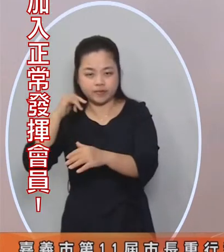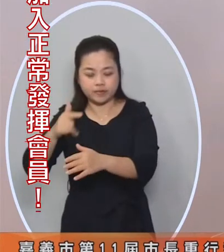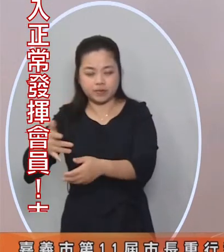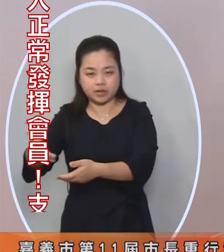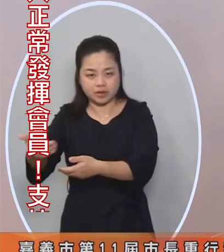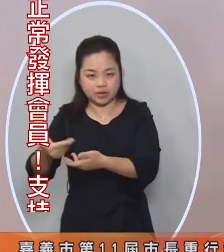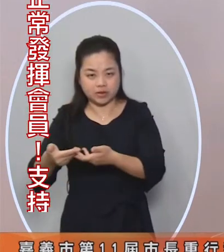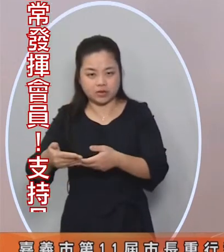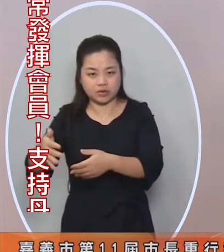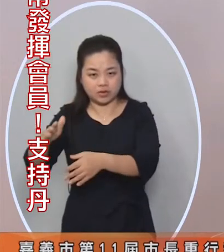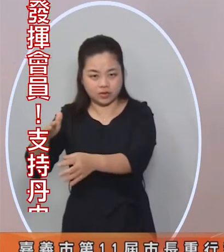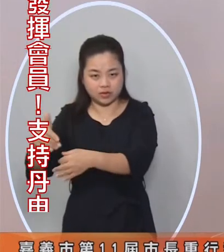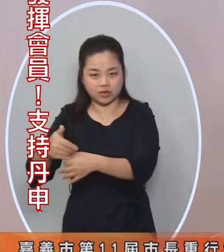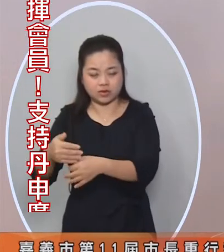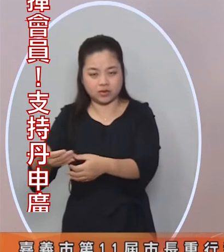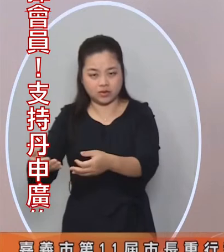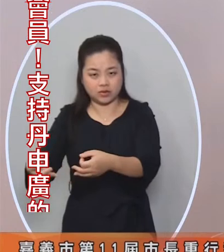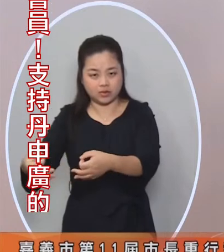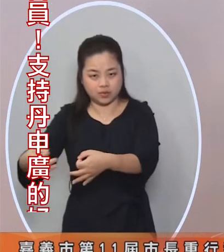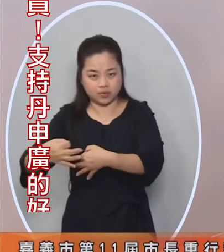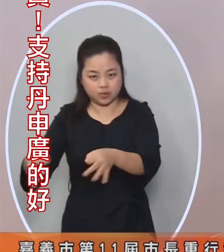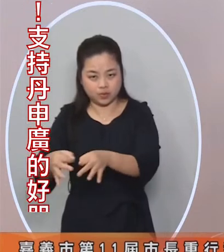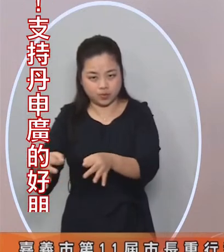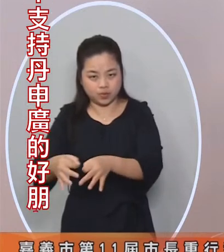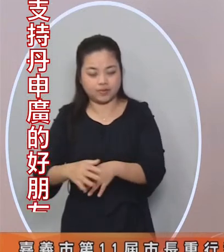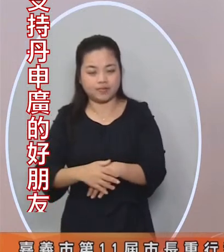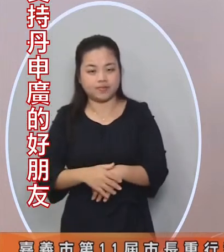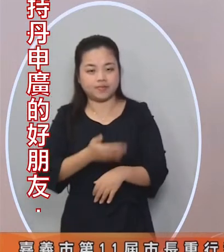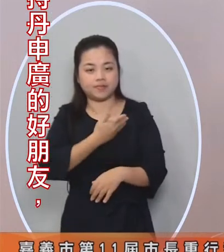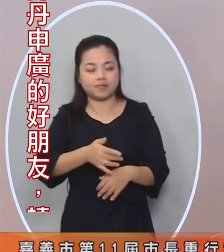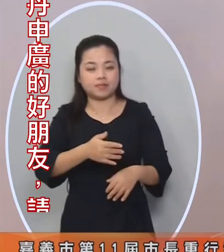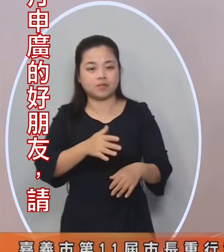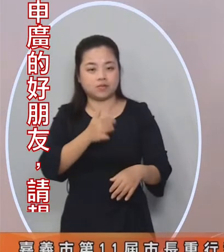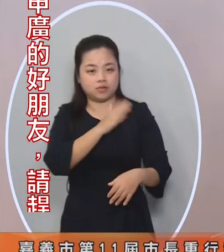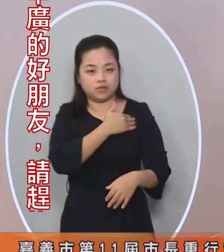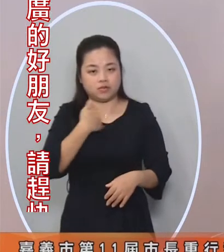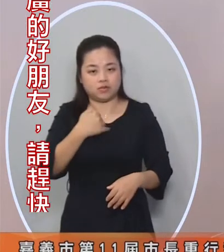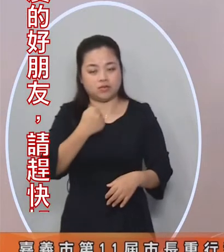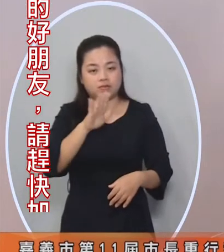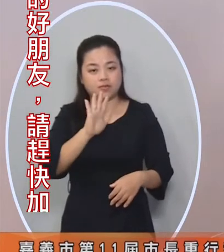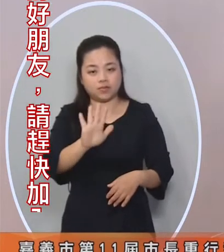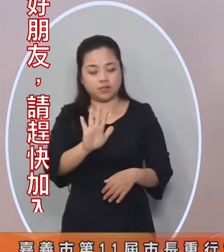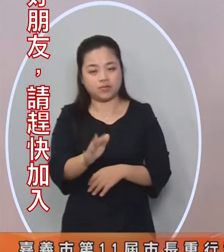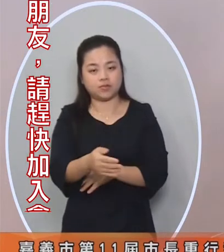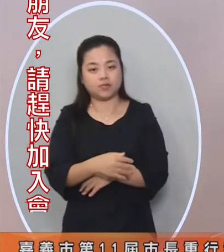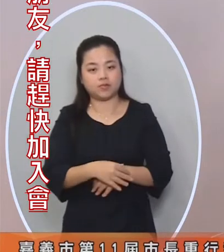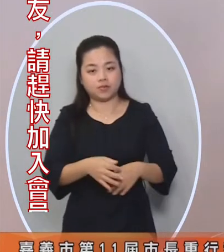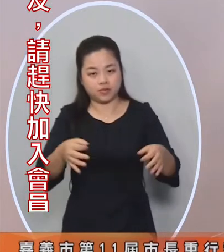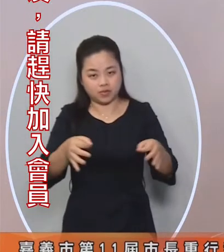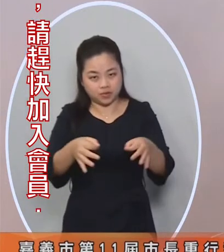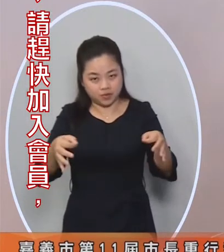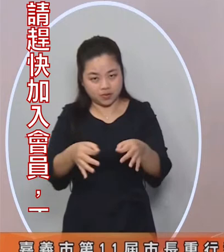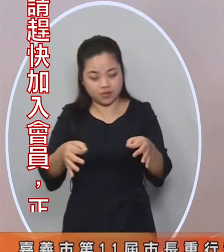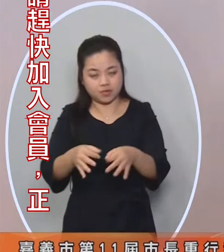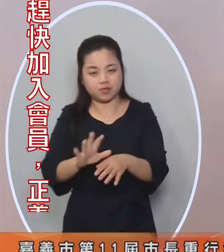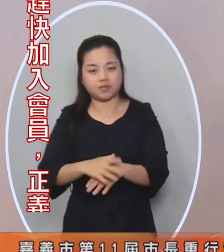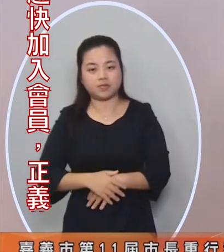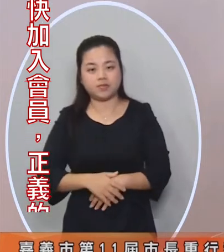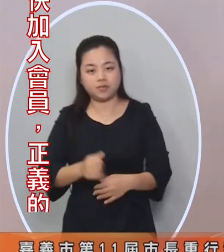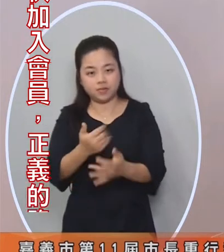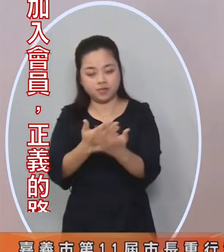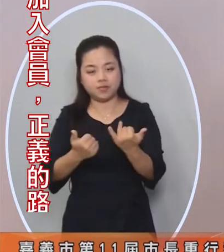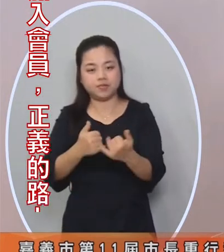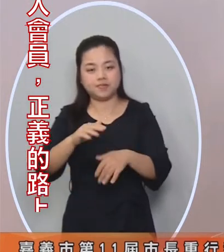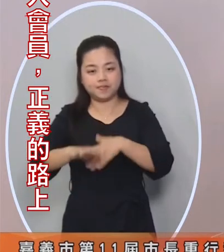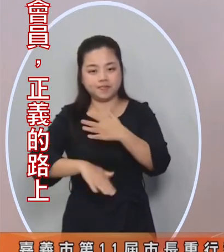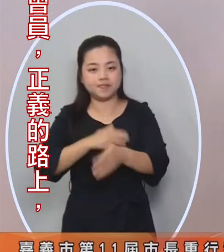美意瞬间走样，让有能力的家长付费加上政府补助分担开销，学生们会